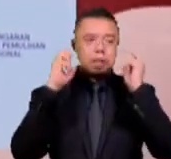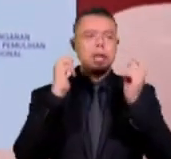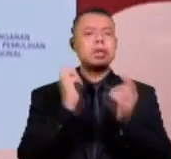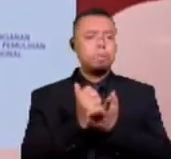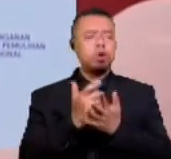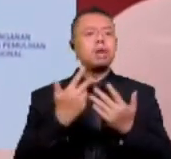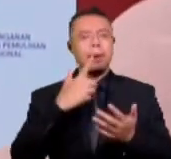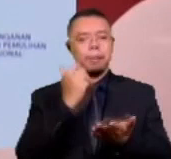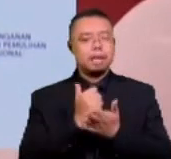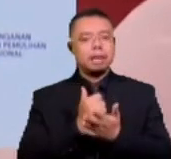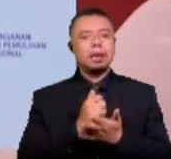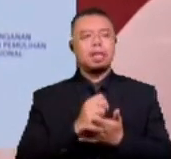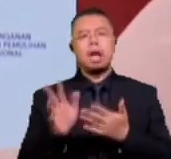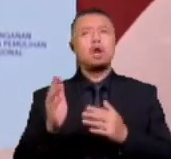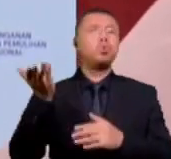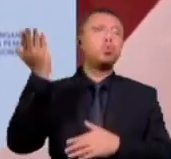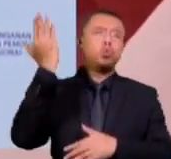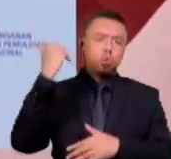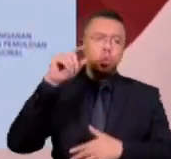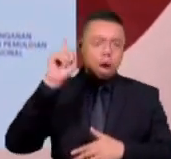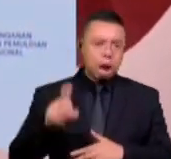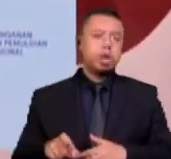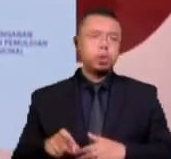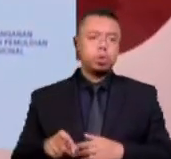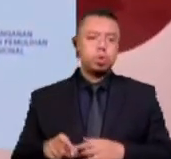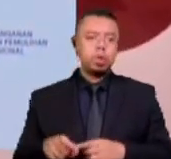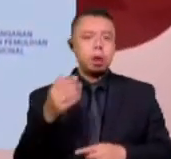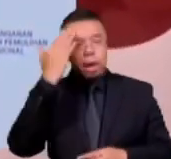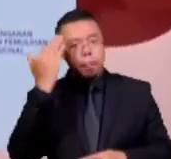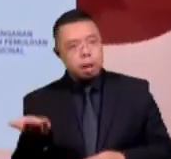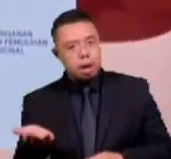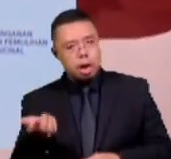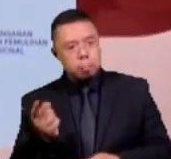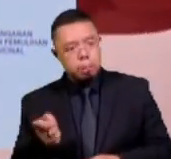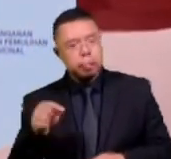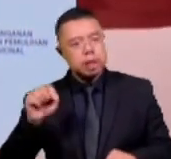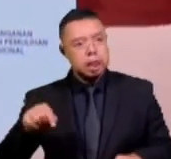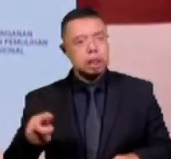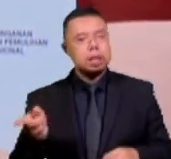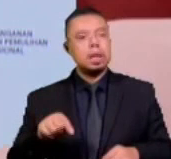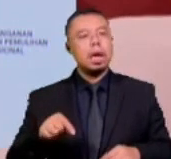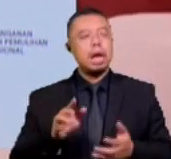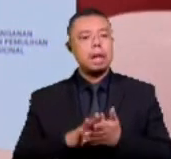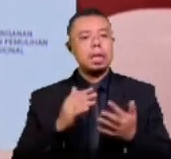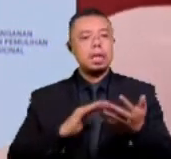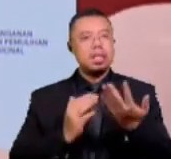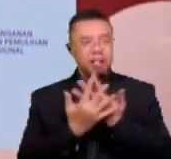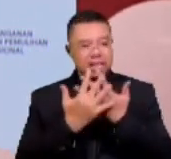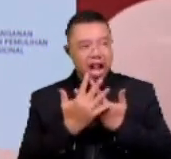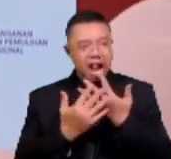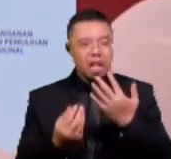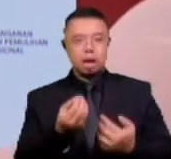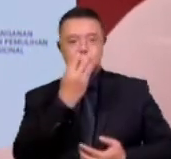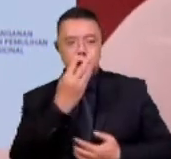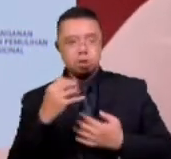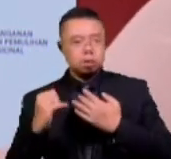sebetulnya sangat penting juga dari sekian puluh tahun yang lalu. Kenapa demikian? Karena memang ini salah satu penyaring daripada virus-virus ya